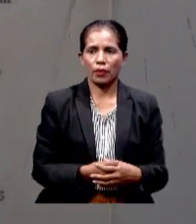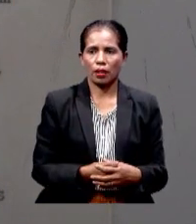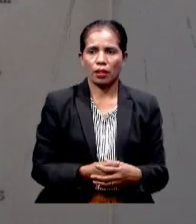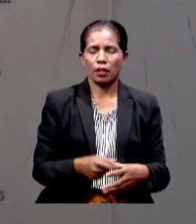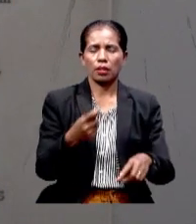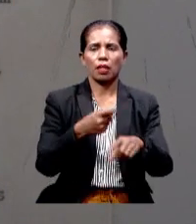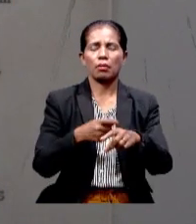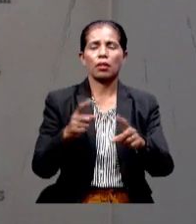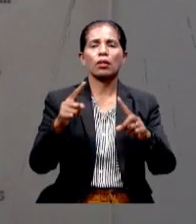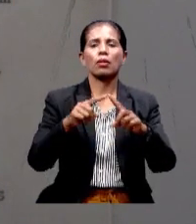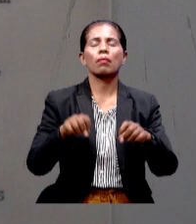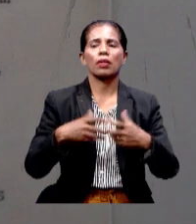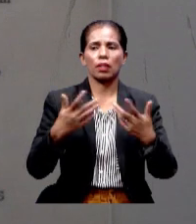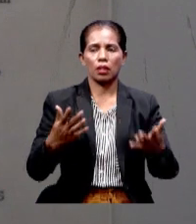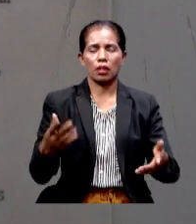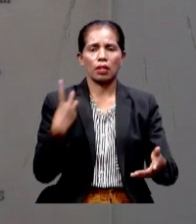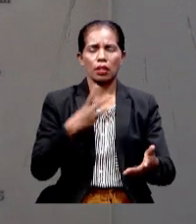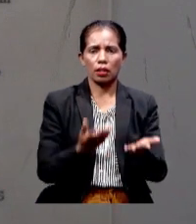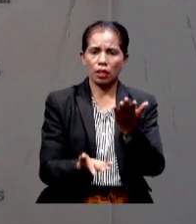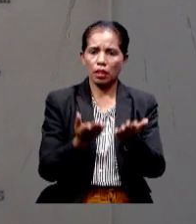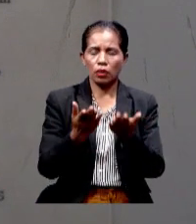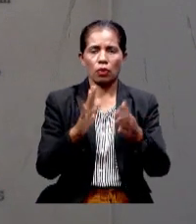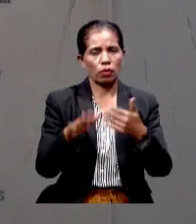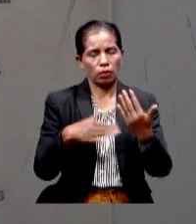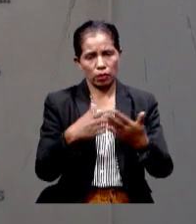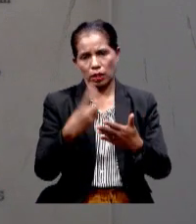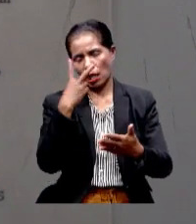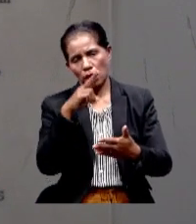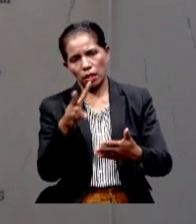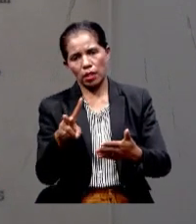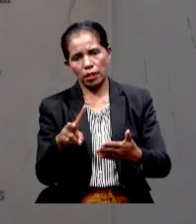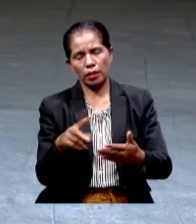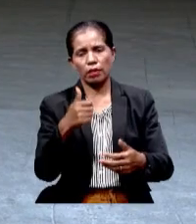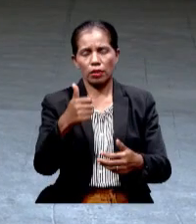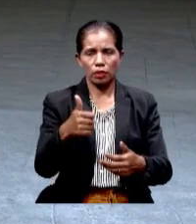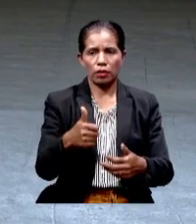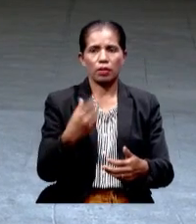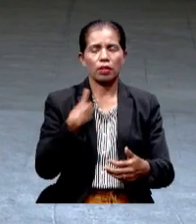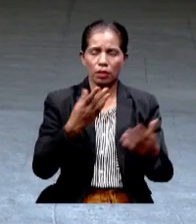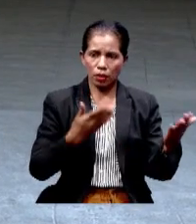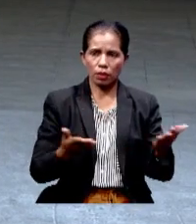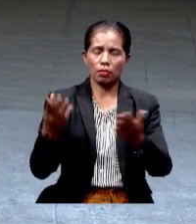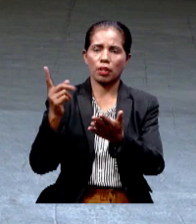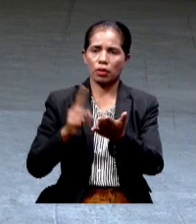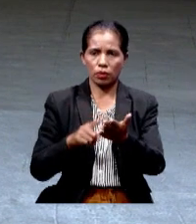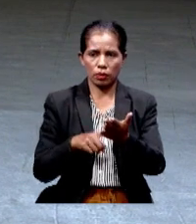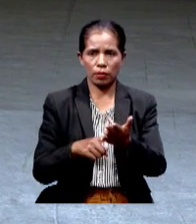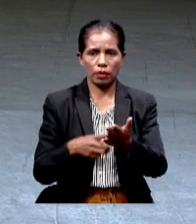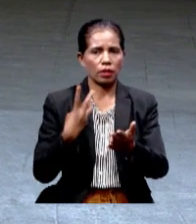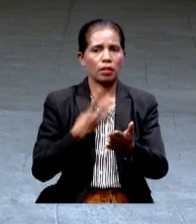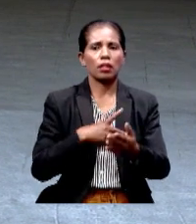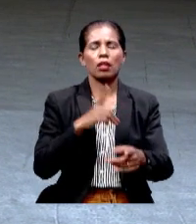ne to bahira anta buat sarne ta tetu hotu maka ita hare kata senario sarne hotu ita lori ba diskuti ita